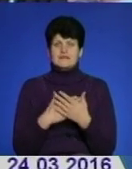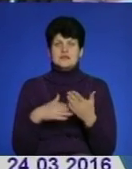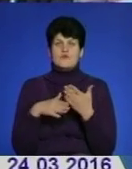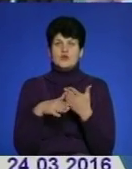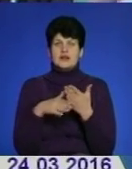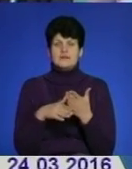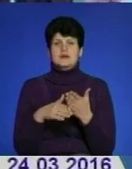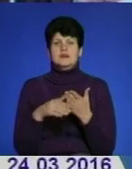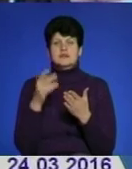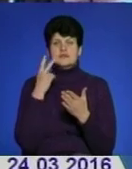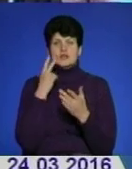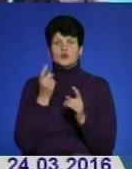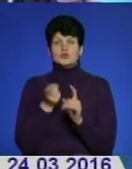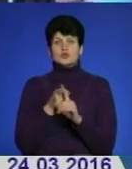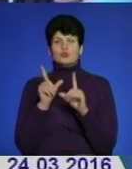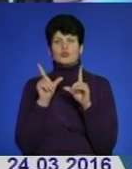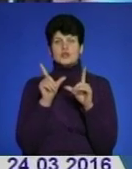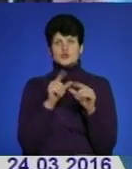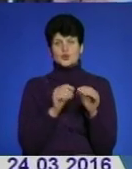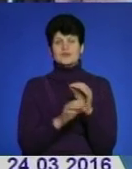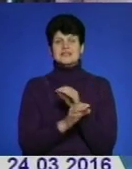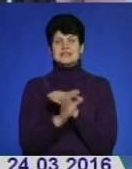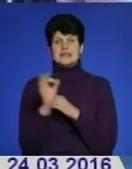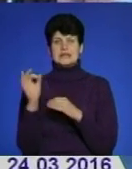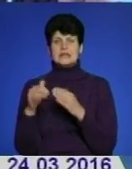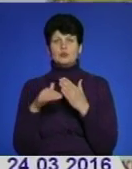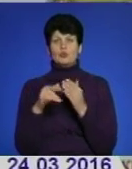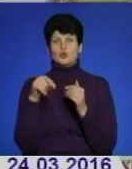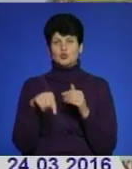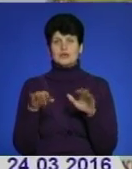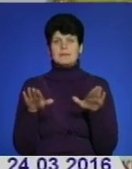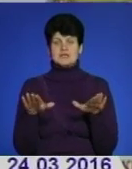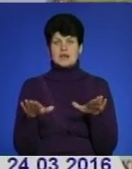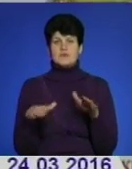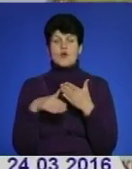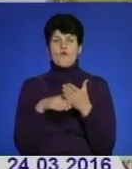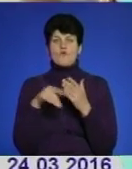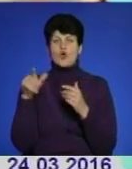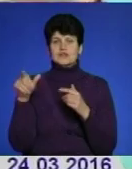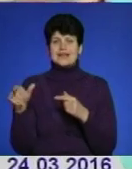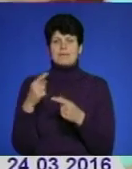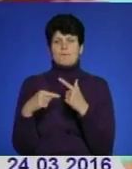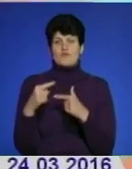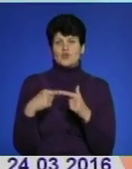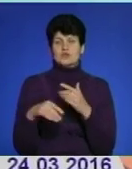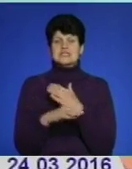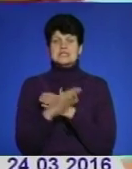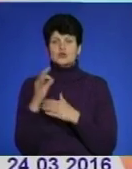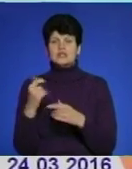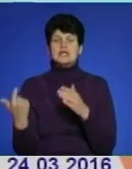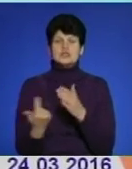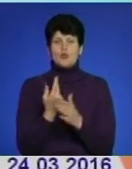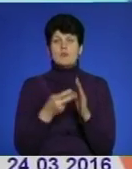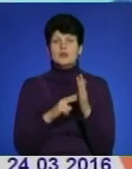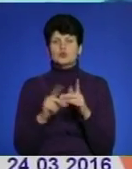до поїздок на схід, до допомоги тут на місцях. Волонтери нещодавно повернулися зі Сходу, але знову